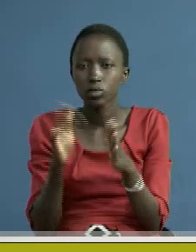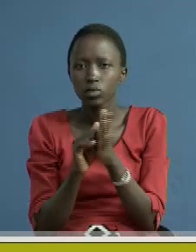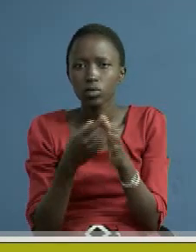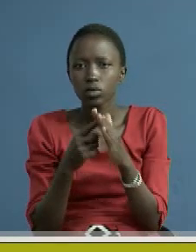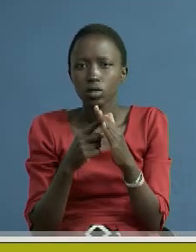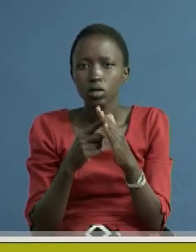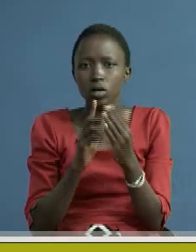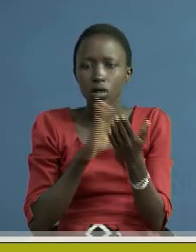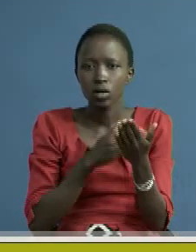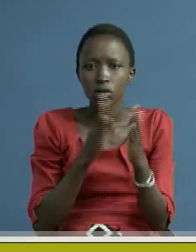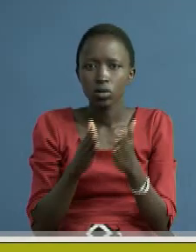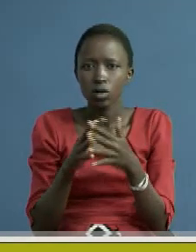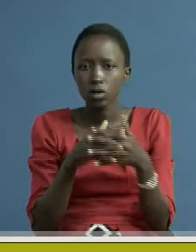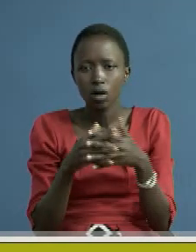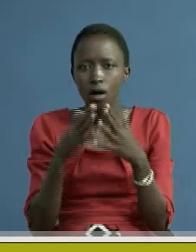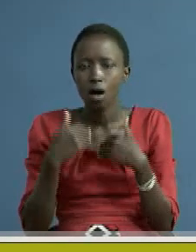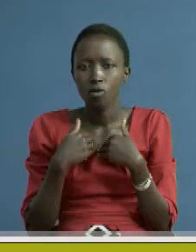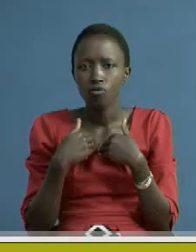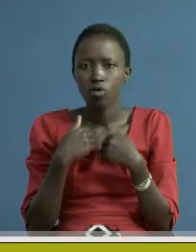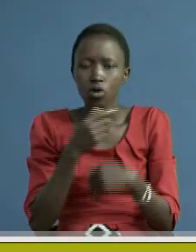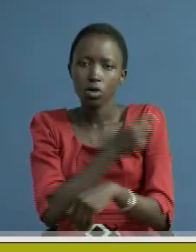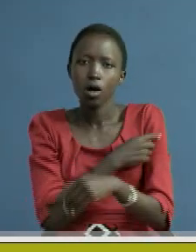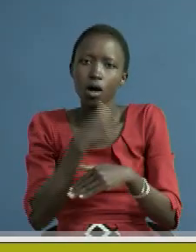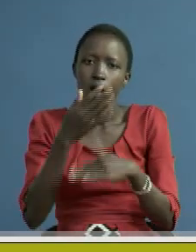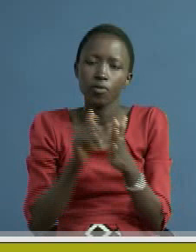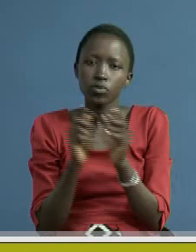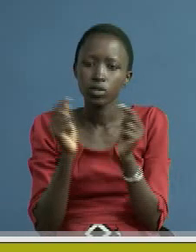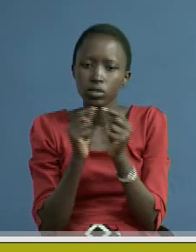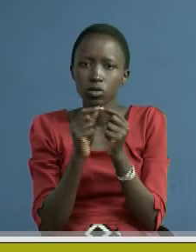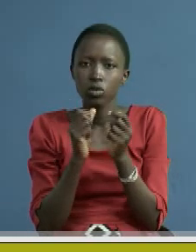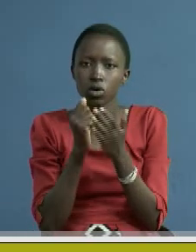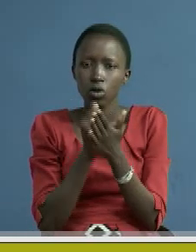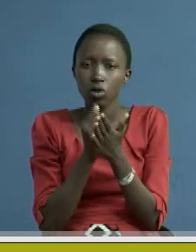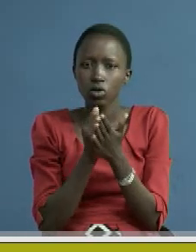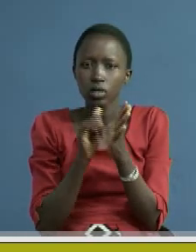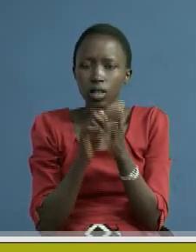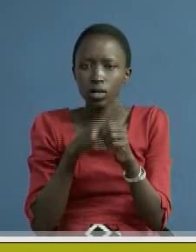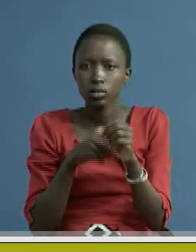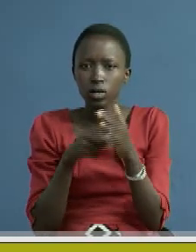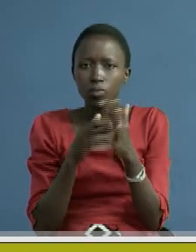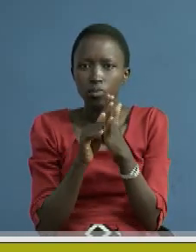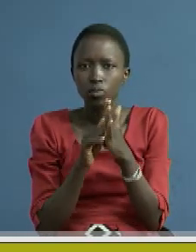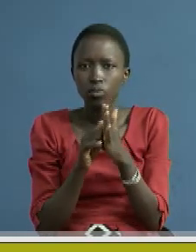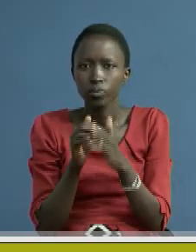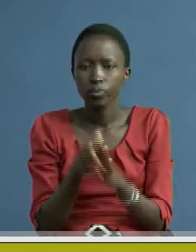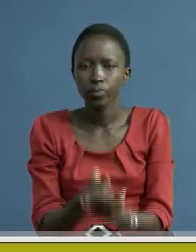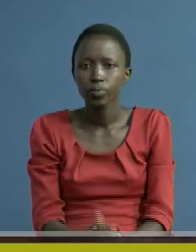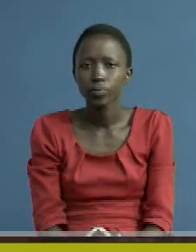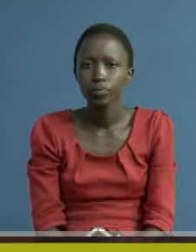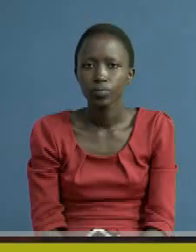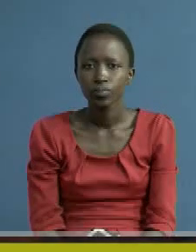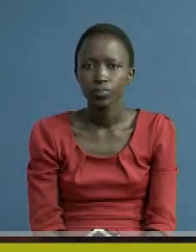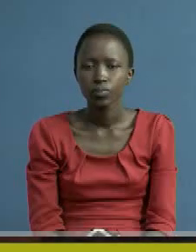mwanamuziki alikuwa ameenda Marekani kupokea matibabu baada ya kujeruhiwa na maafisa wa usalama alipokuwa amezuiliwa Uganda.